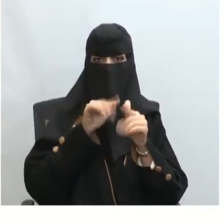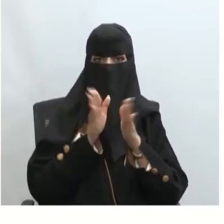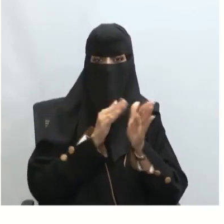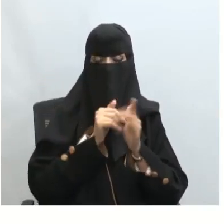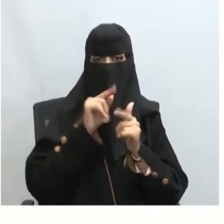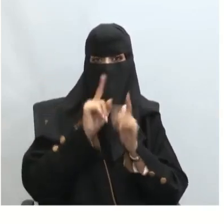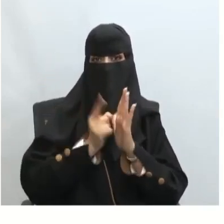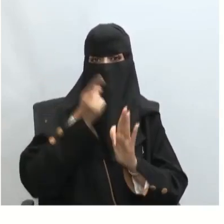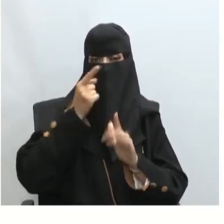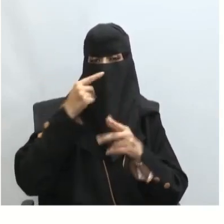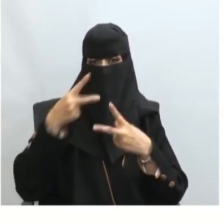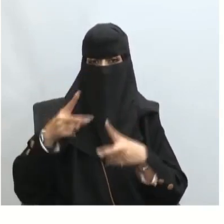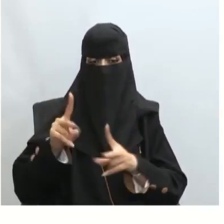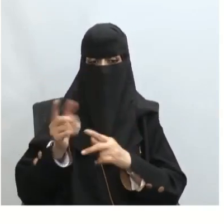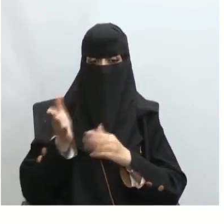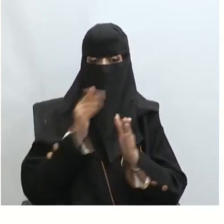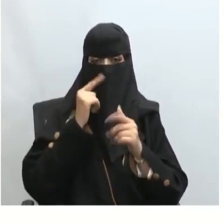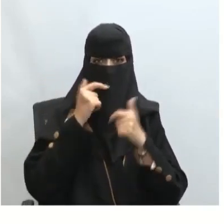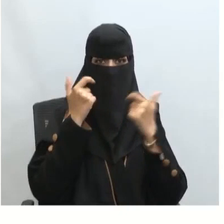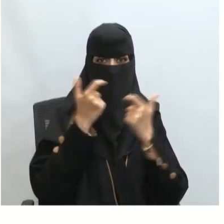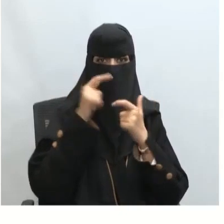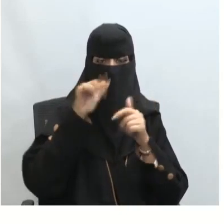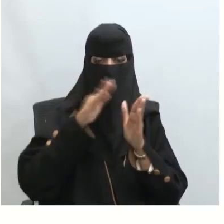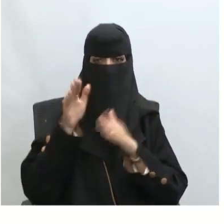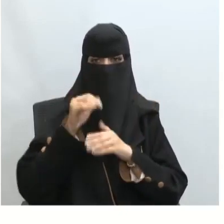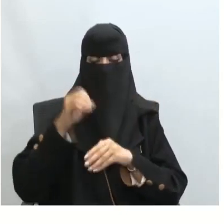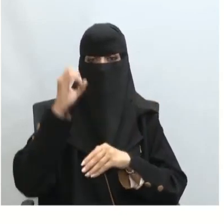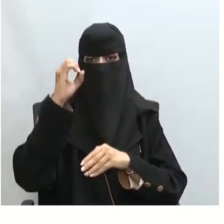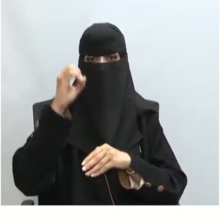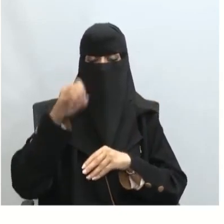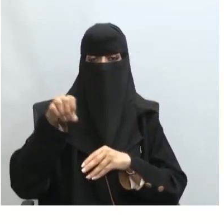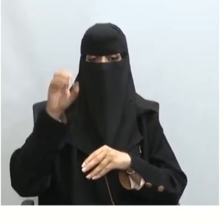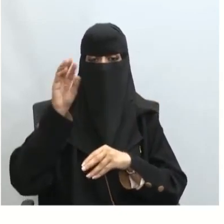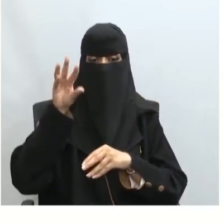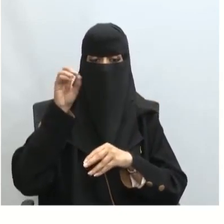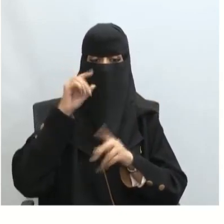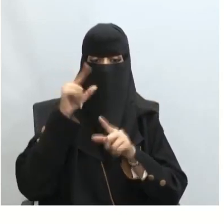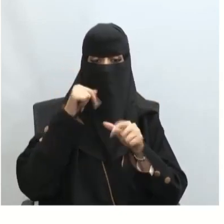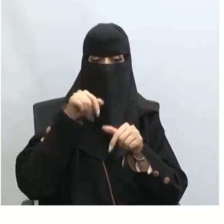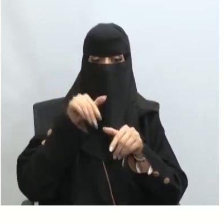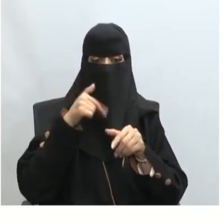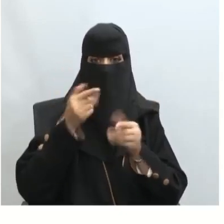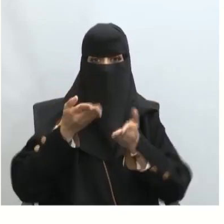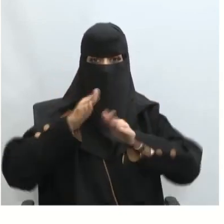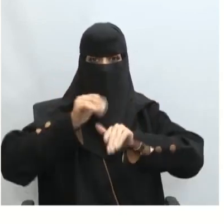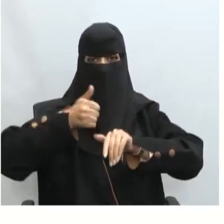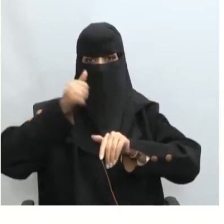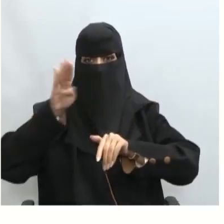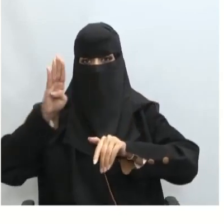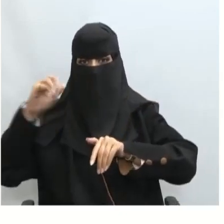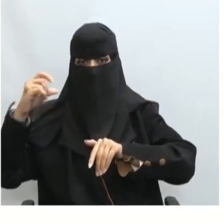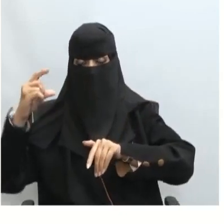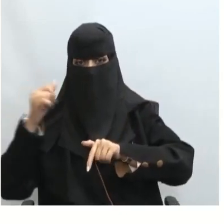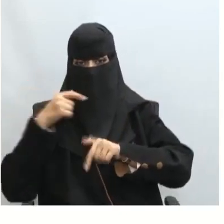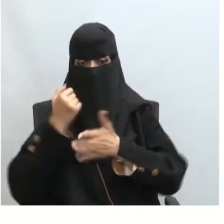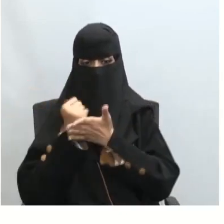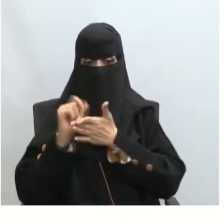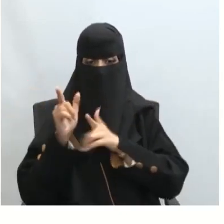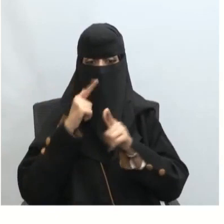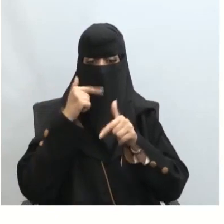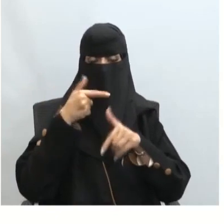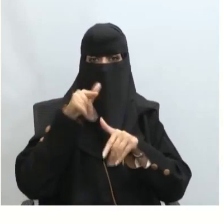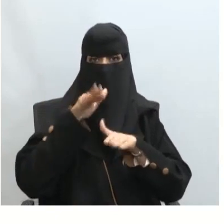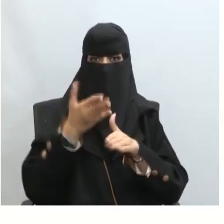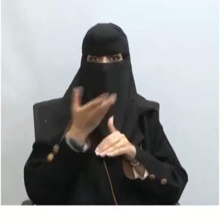كحول لاحظ يوجد هنا oh نعمل لعمليه اكسده الاكسده هنا حذف